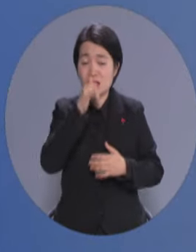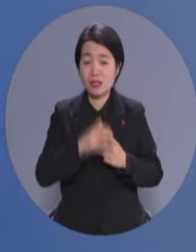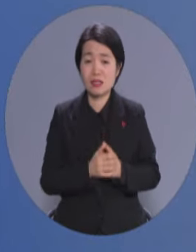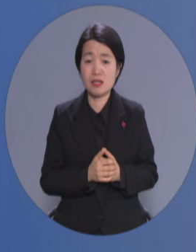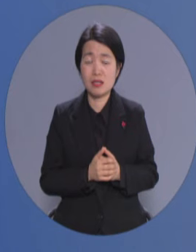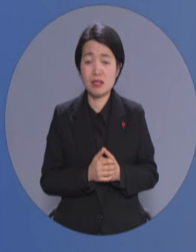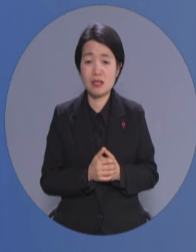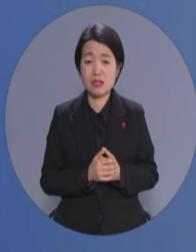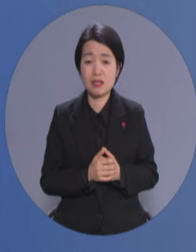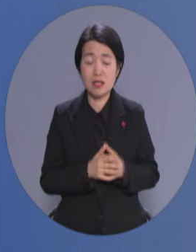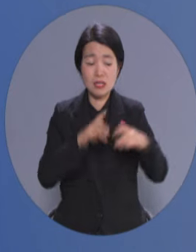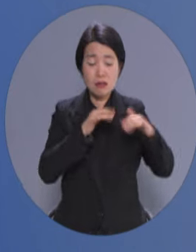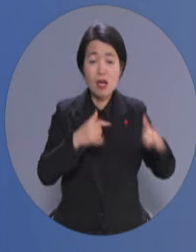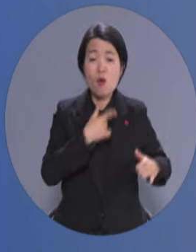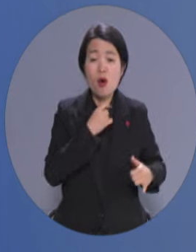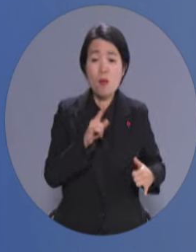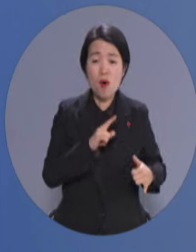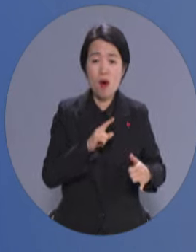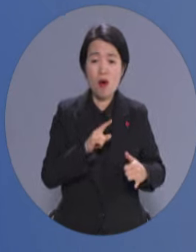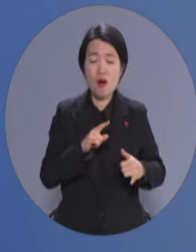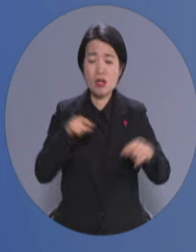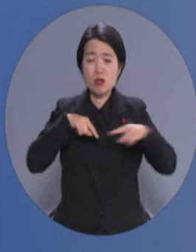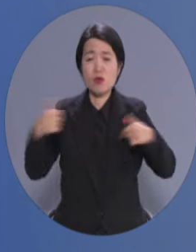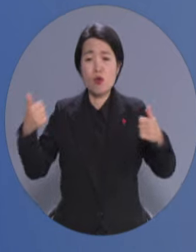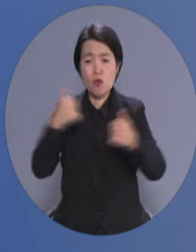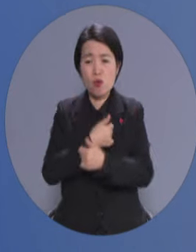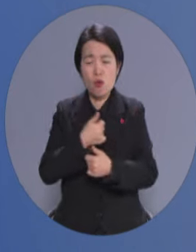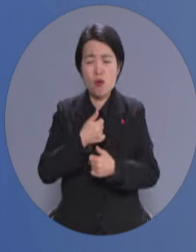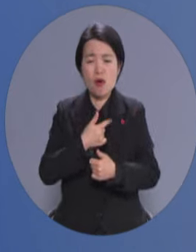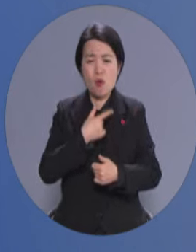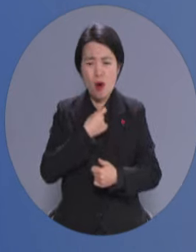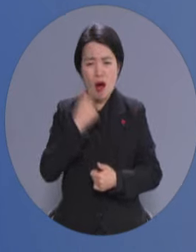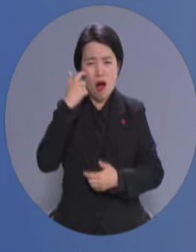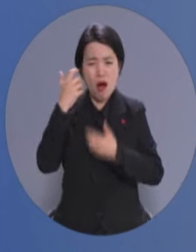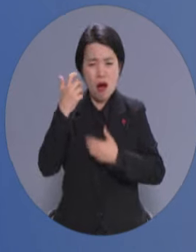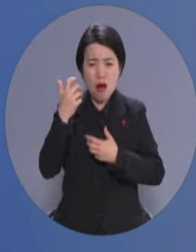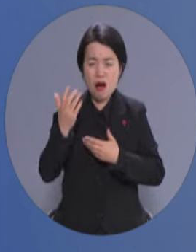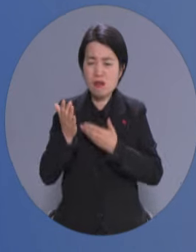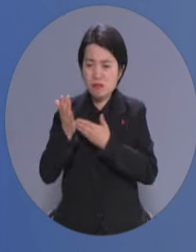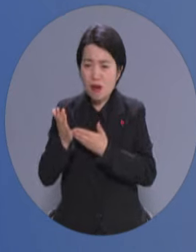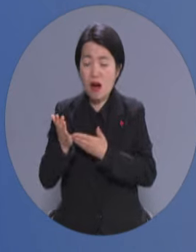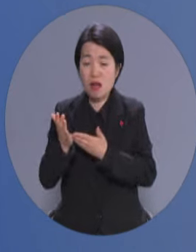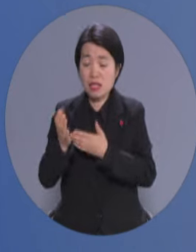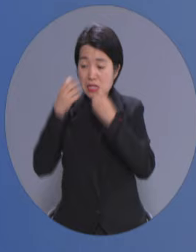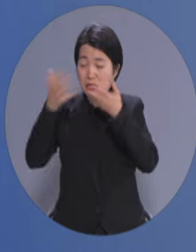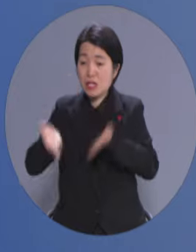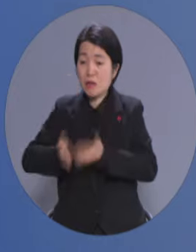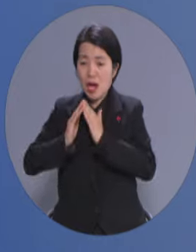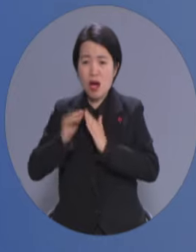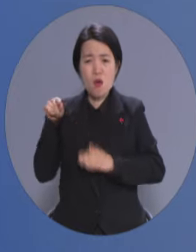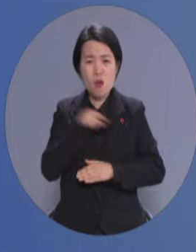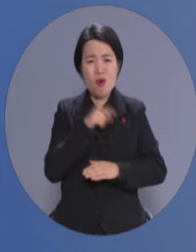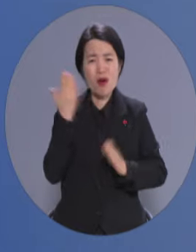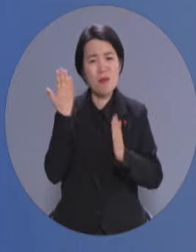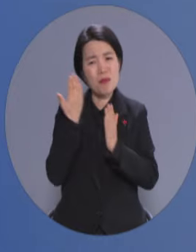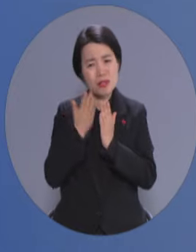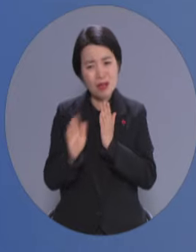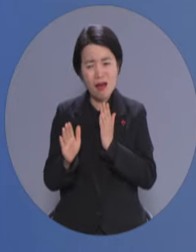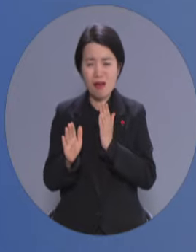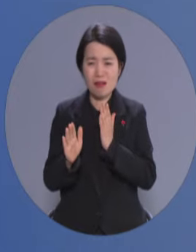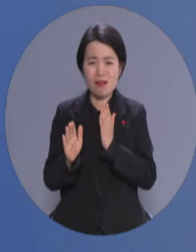되는데 지역민들 같은 경우에는 정권 교체에 대한 욕구가 굉장히 강하고 그런 흐름에